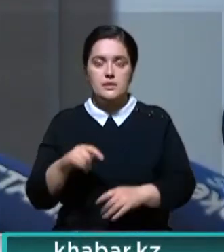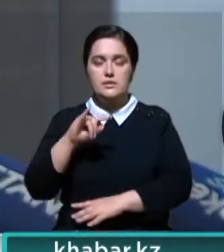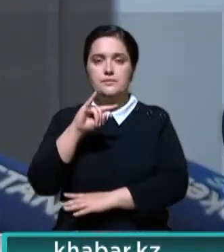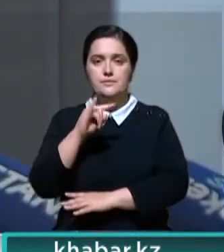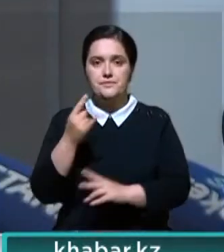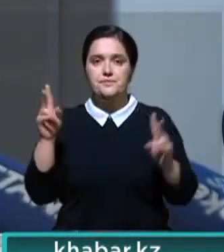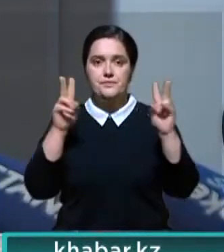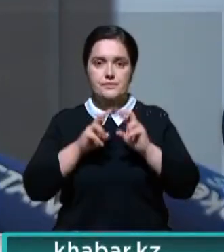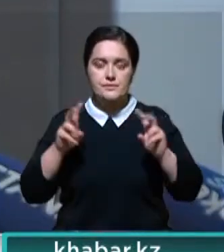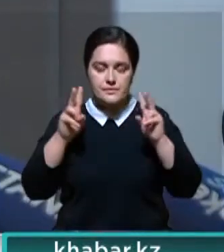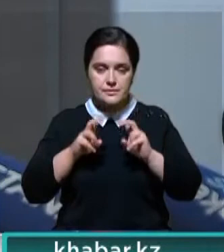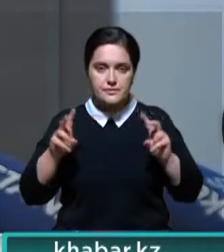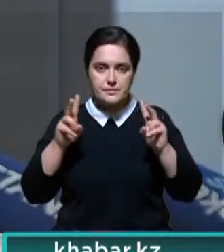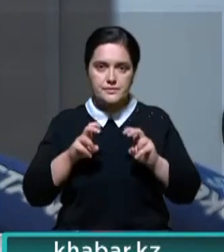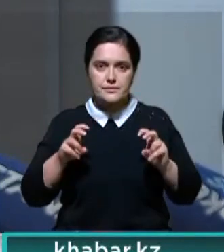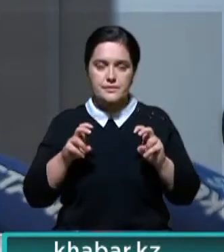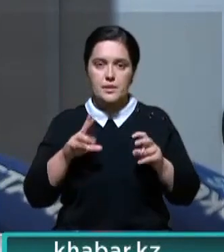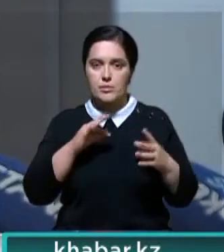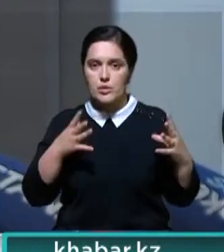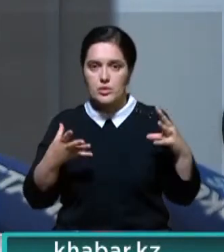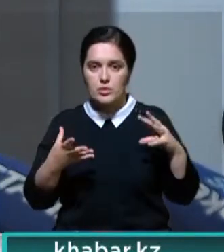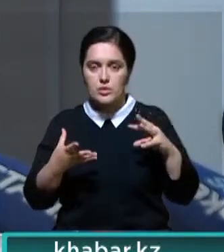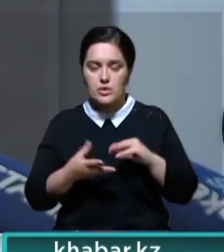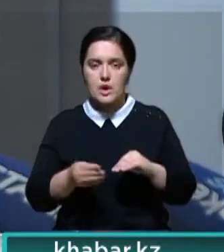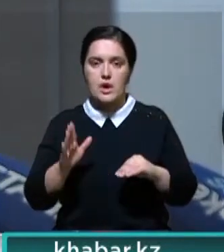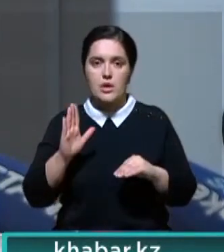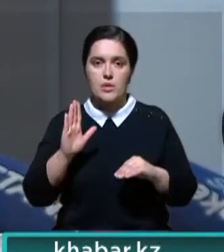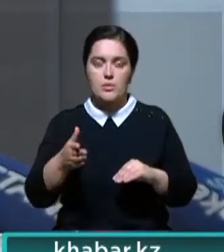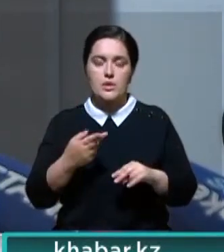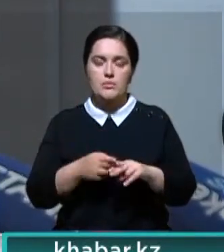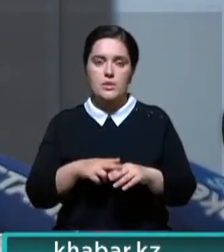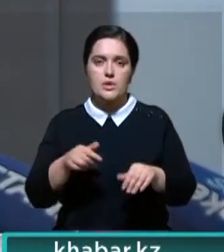проверяются на сегодняшний день, по результатам которого будет принято процессуальное решение.